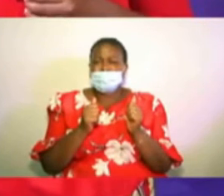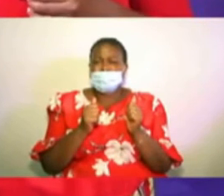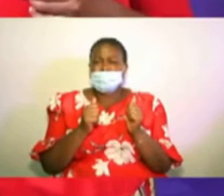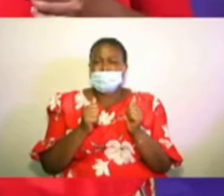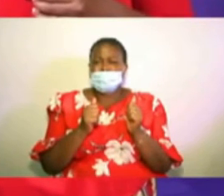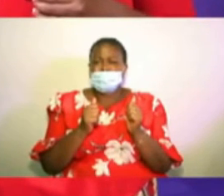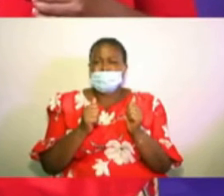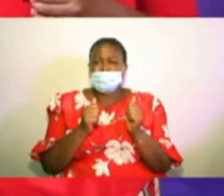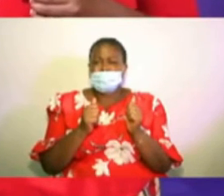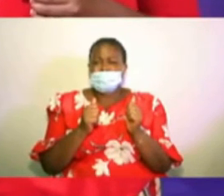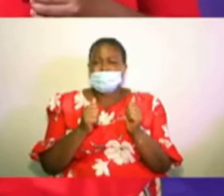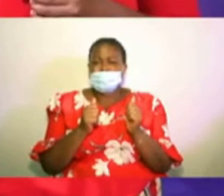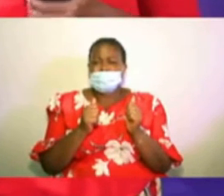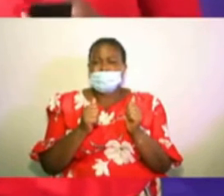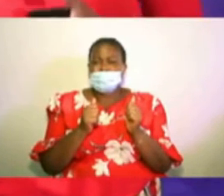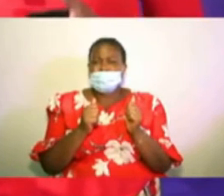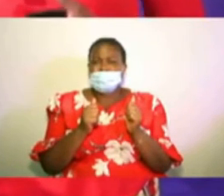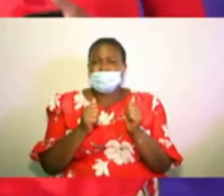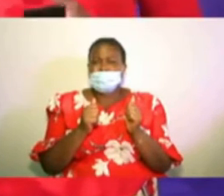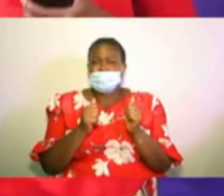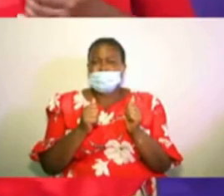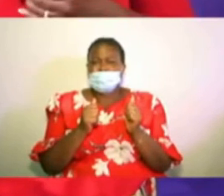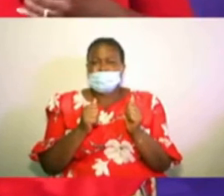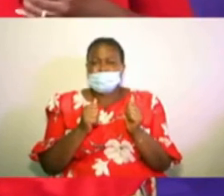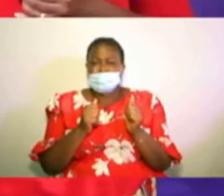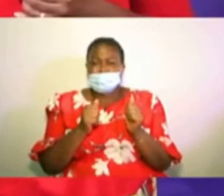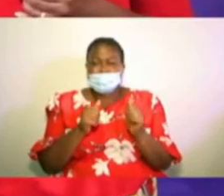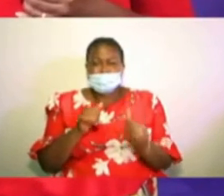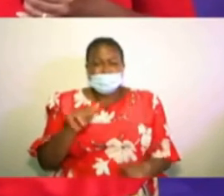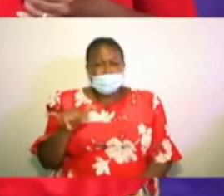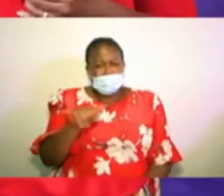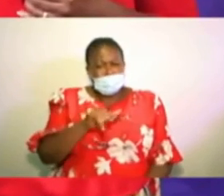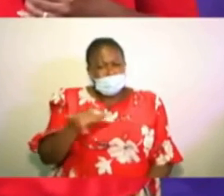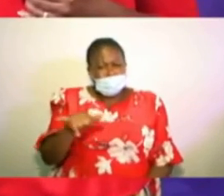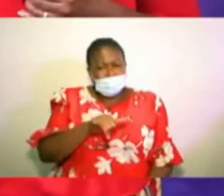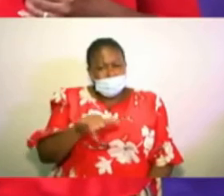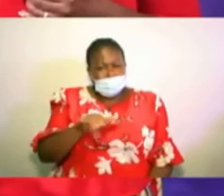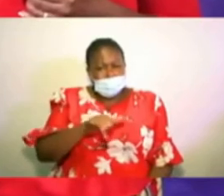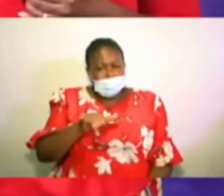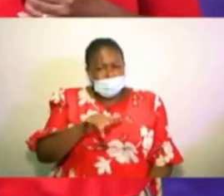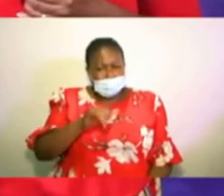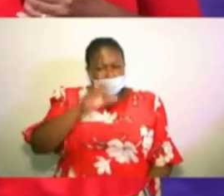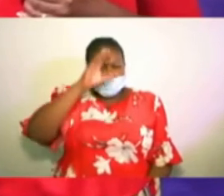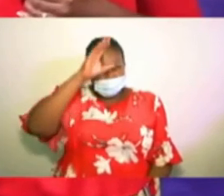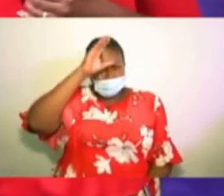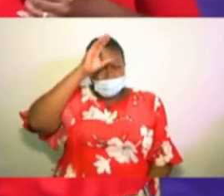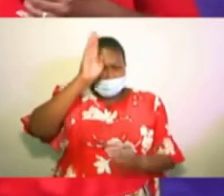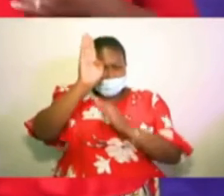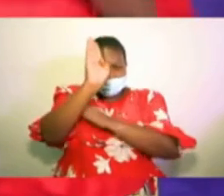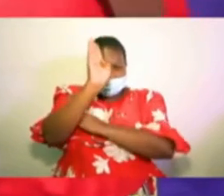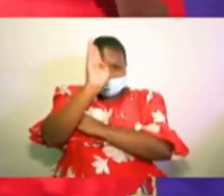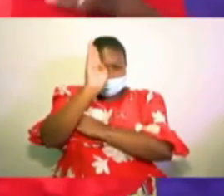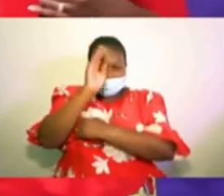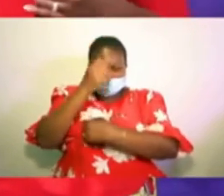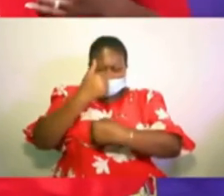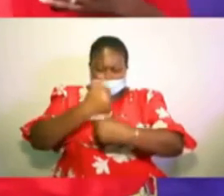Like the formed dust, the man formed without the breath of God. De la même manière que l'homme